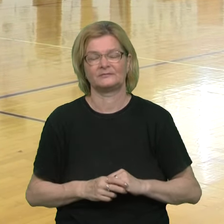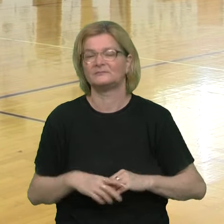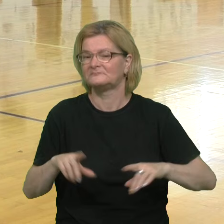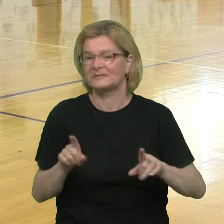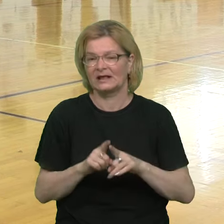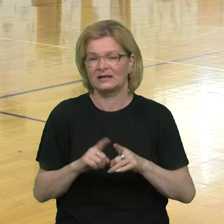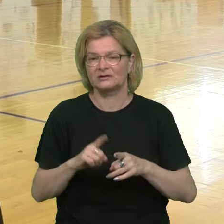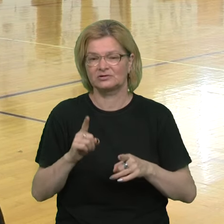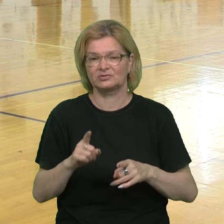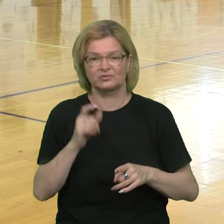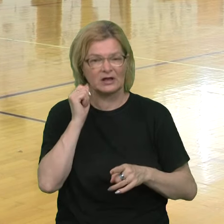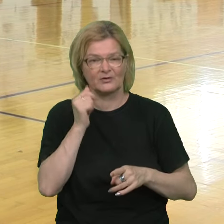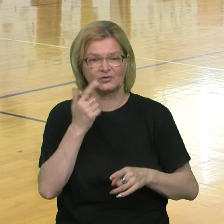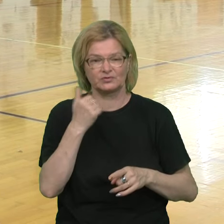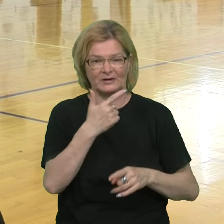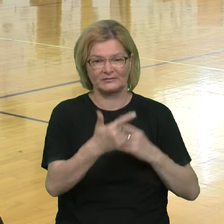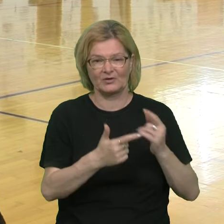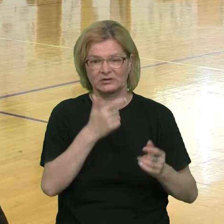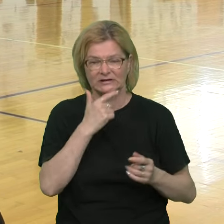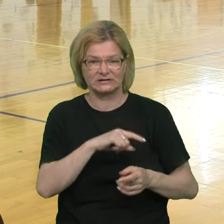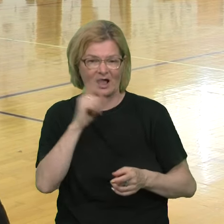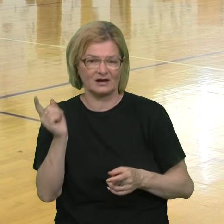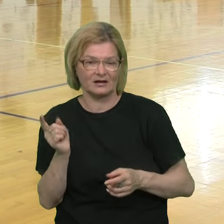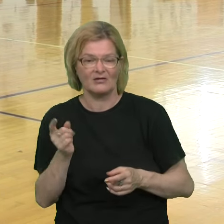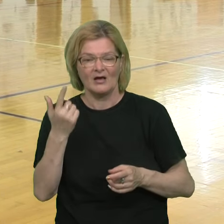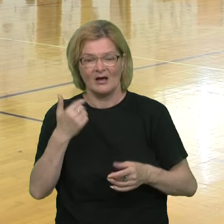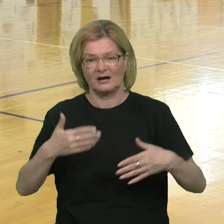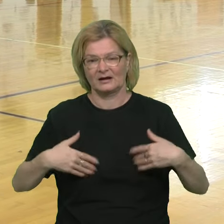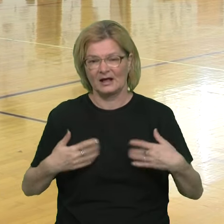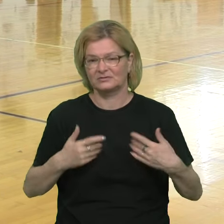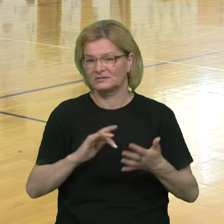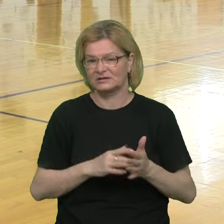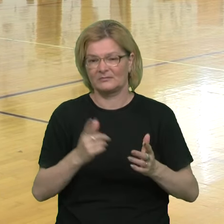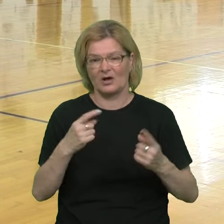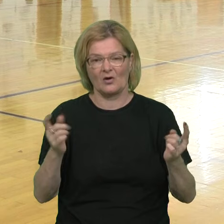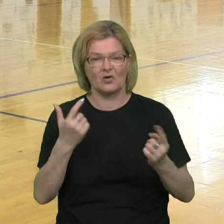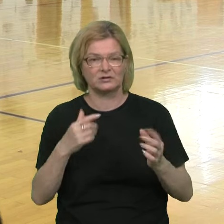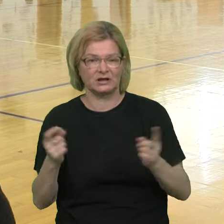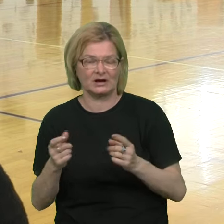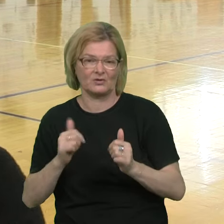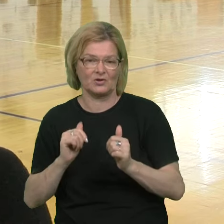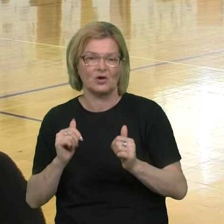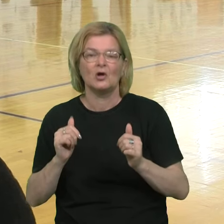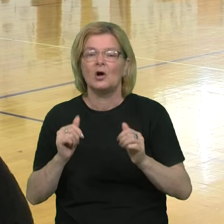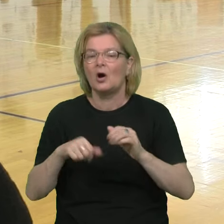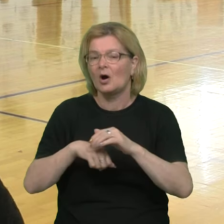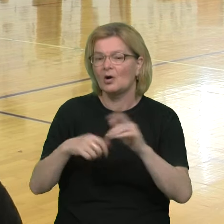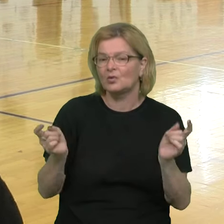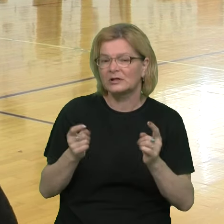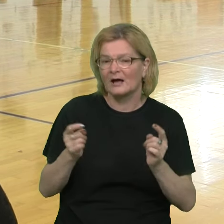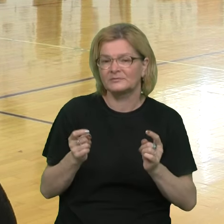dana. Isto dovezao cure koje su bile 2 godine starije, ali rado s njima sve odigramo